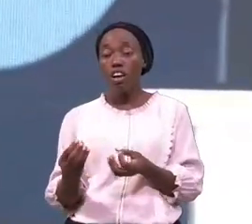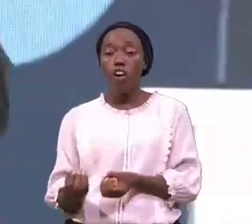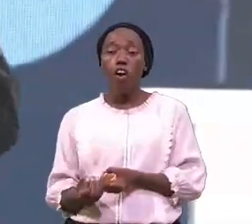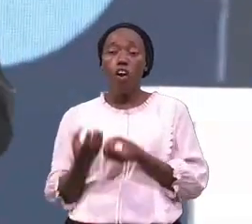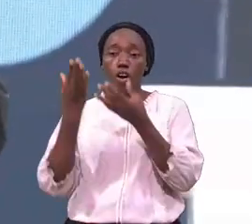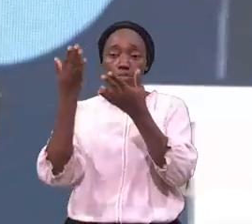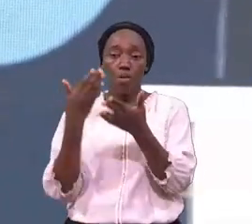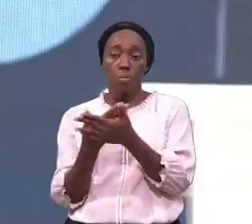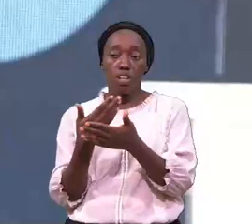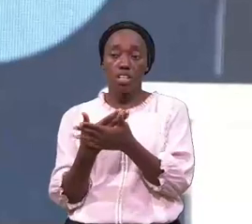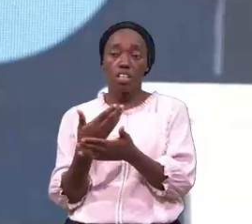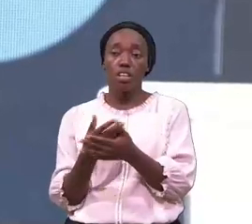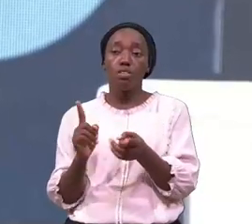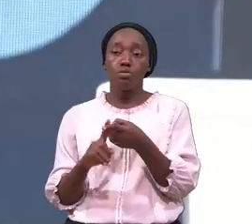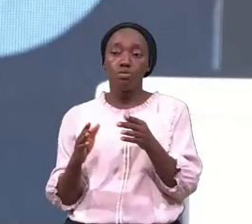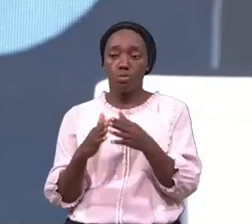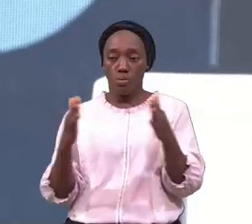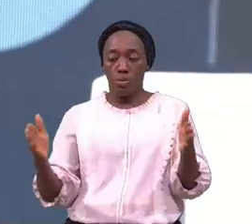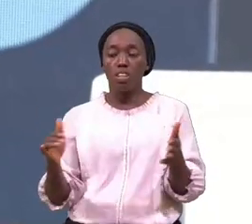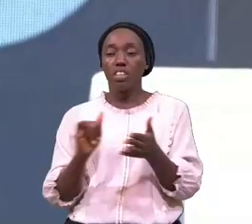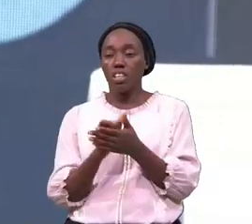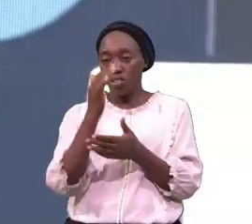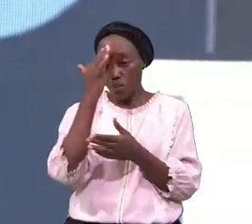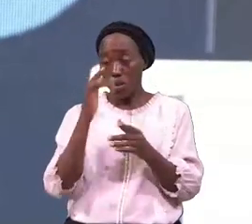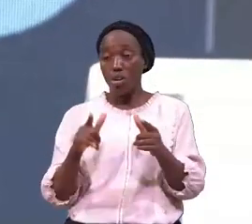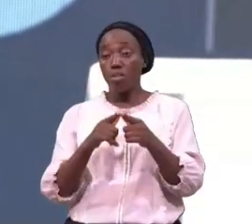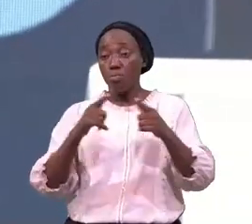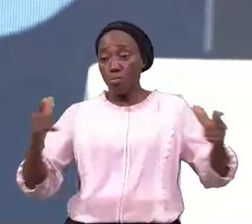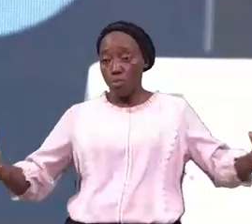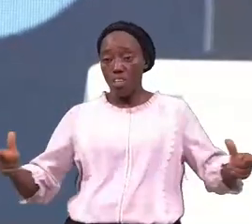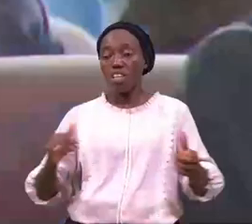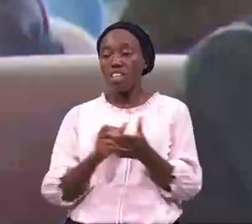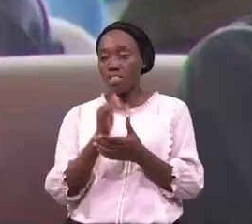Ils savent que si tu cherches à ce que les offrandes se multiplient, ils savent.